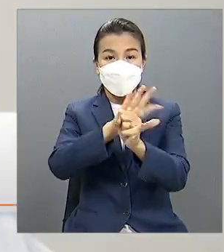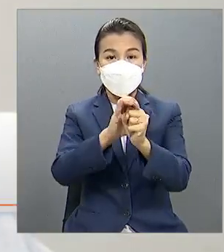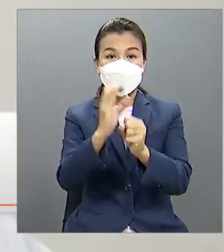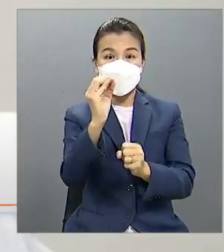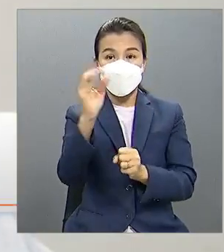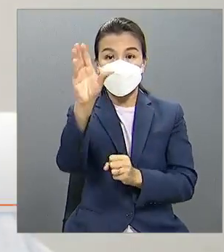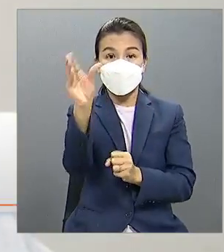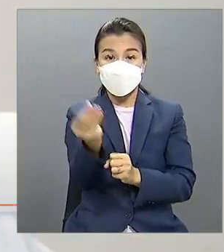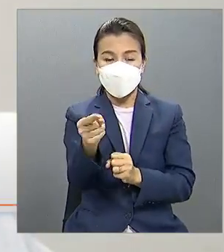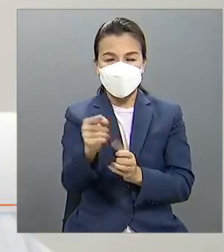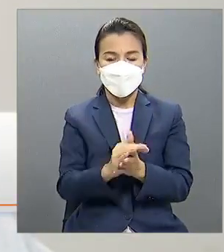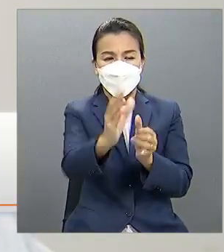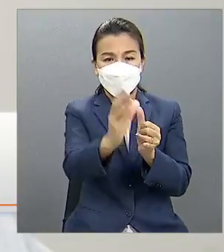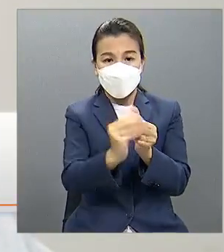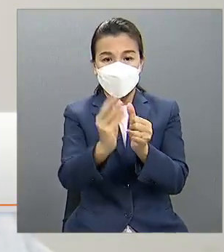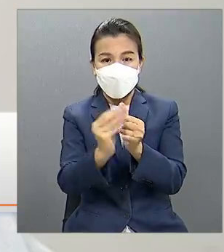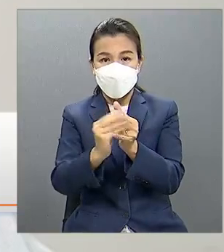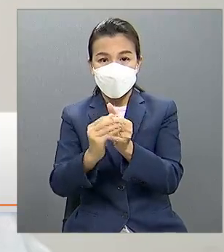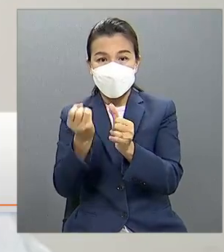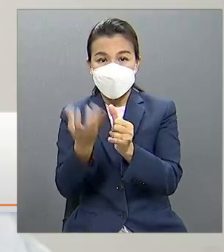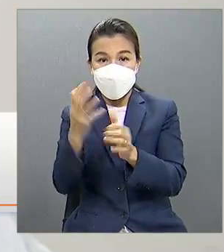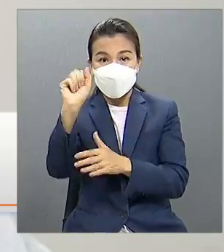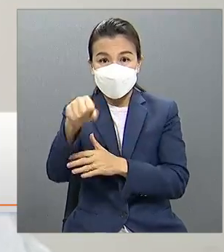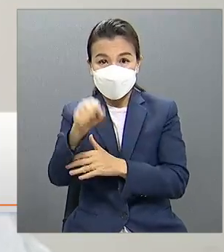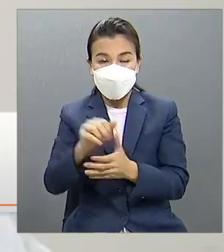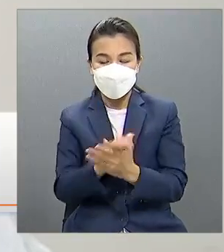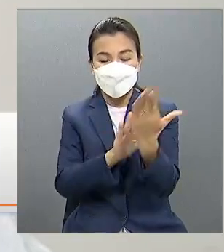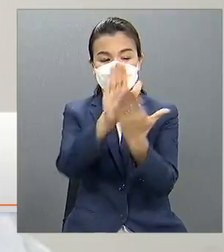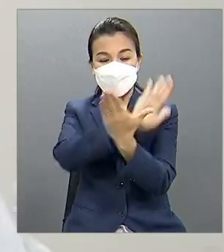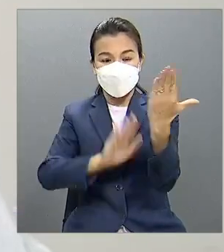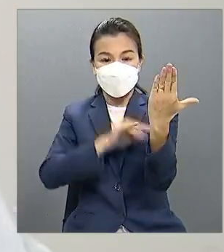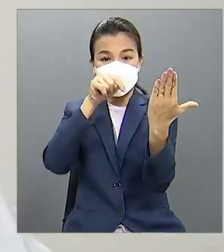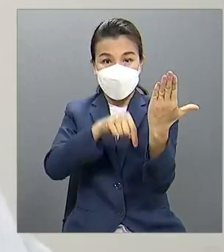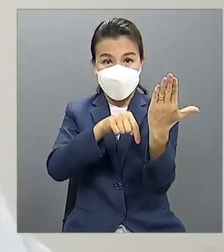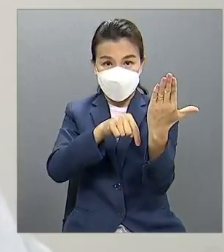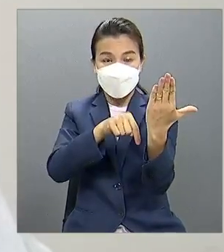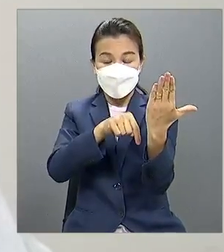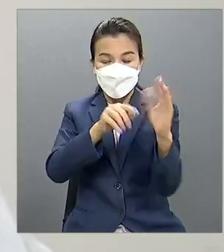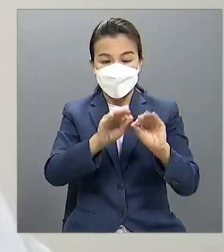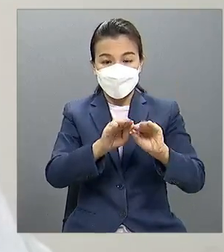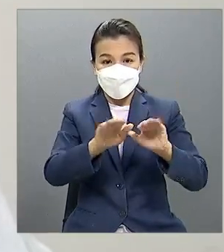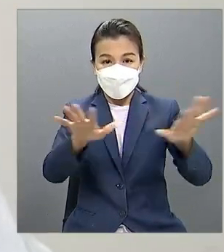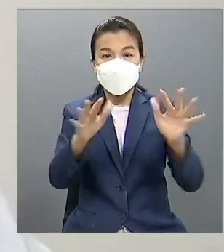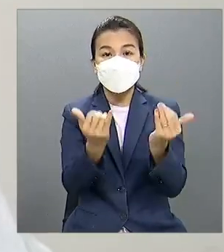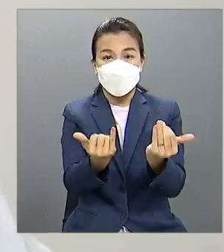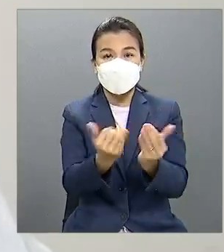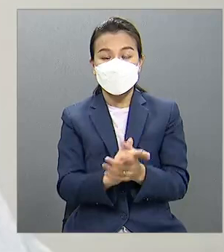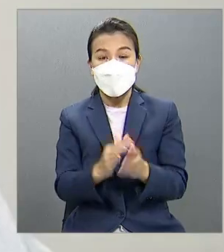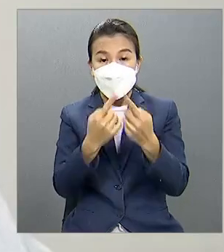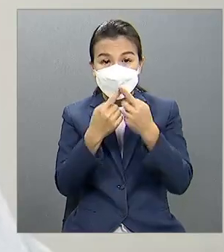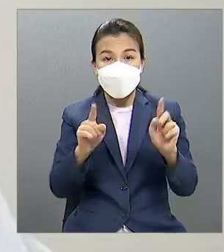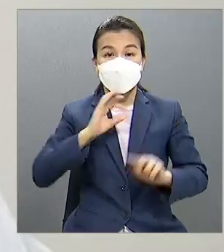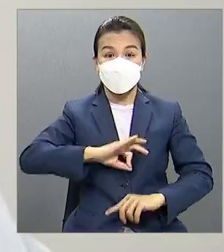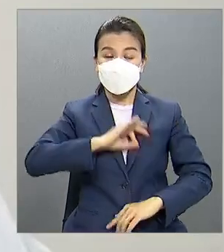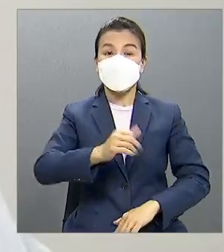ครับโดยเฉพาะผู้ป่วยในประเทศเองนะครับที่ไม่ได้นำเข้ามาในต่างประเทศแต่ก็ยังน่าดีใจว่าเราไม่ได้เพิ่มพรวดพ